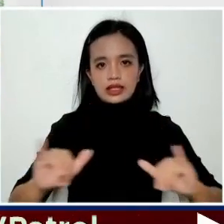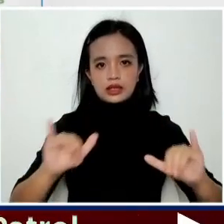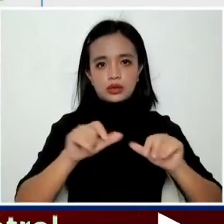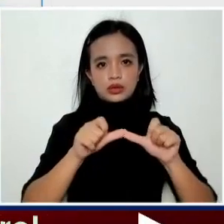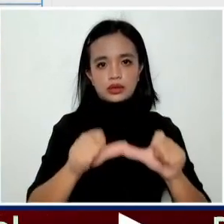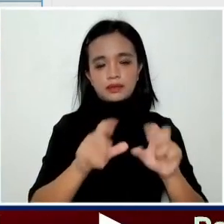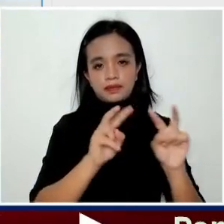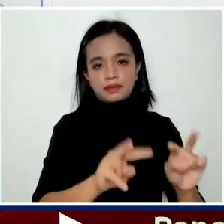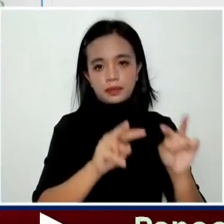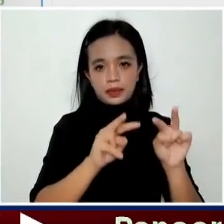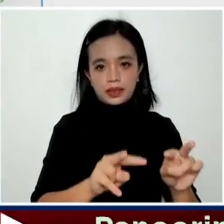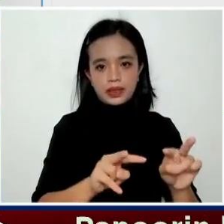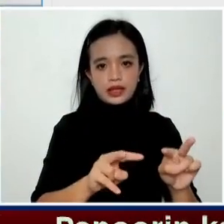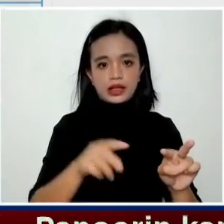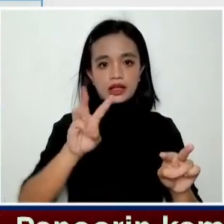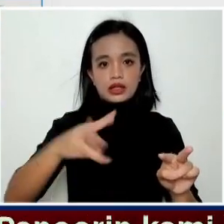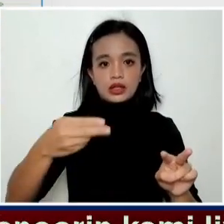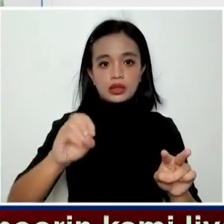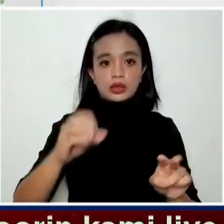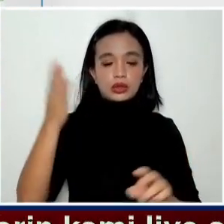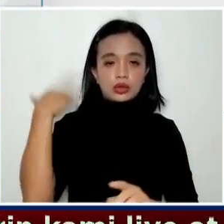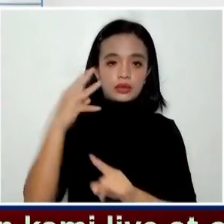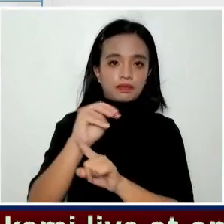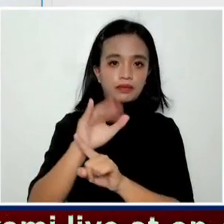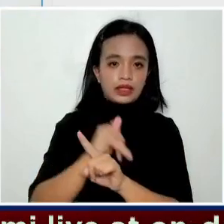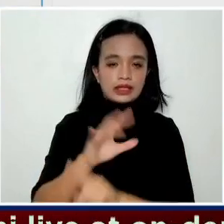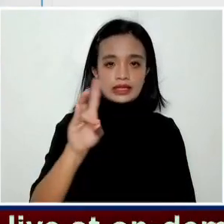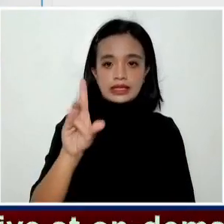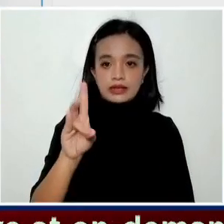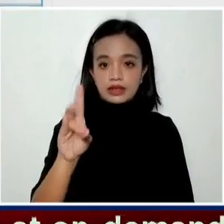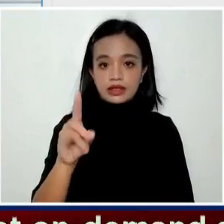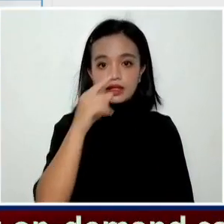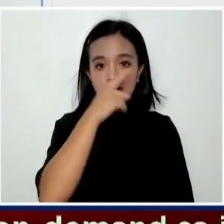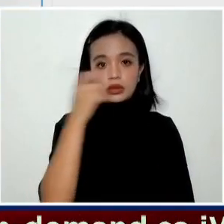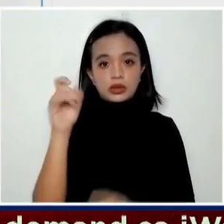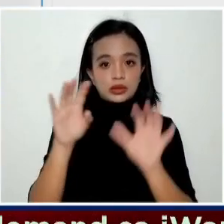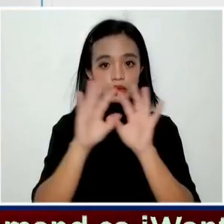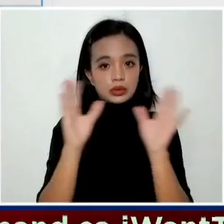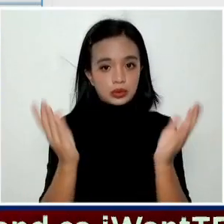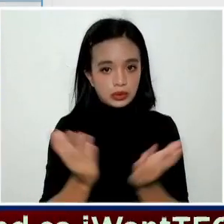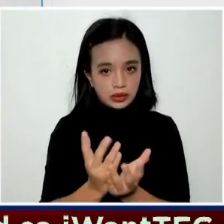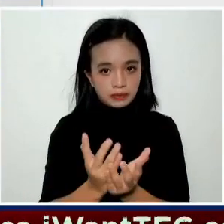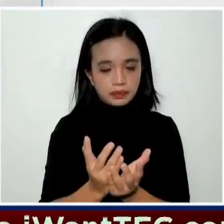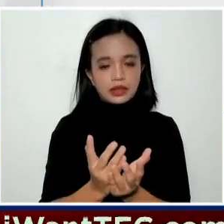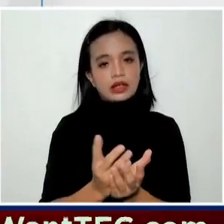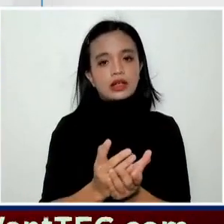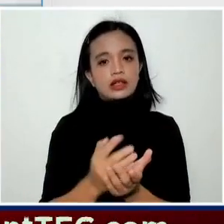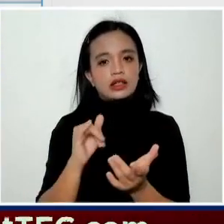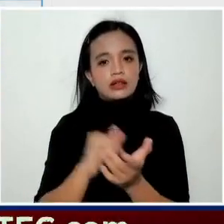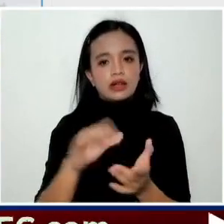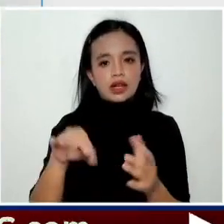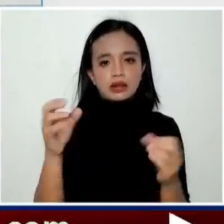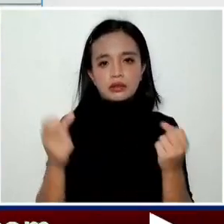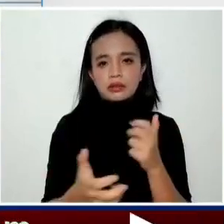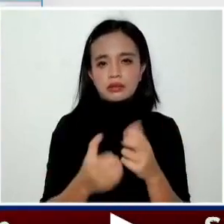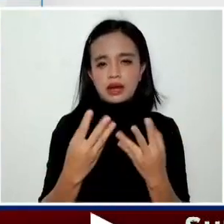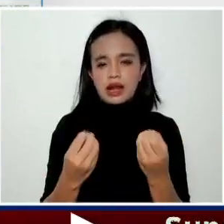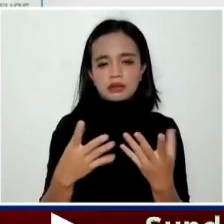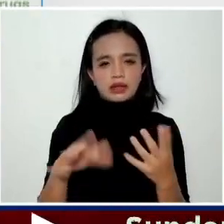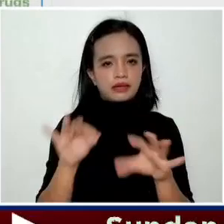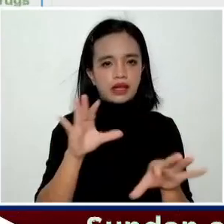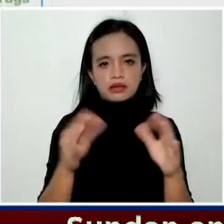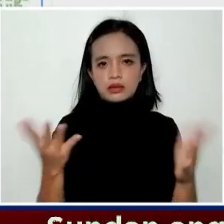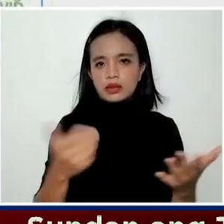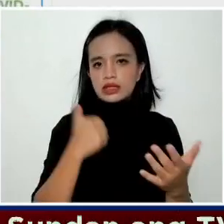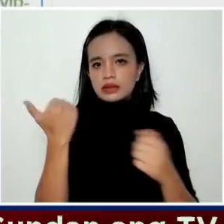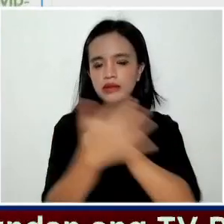Health Organization noong May 17 dahil sa global prevalence at pagkakadetect nito sa maraming bansa. Ito'y